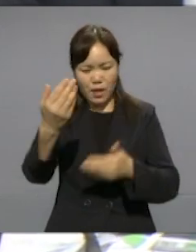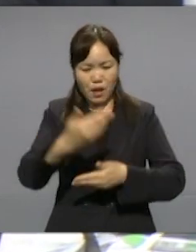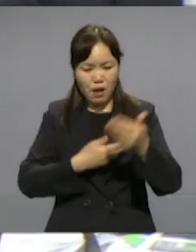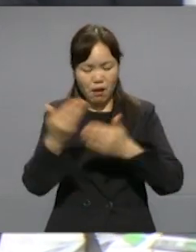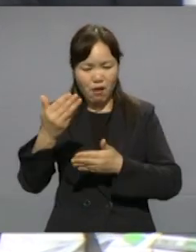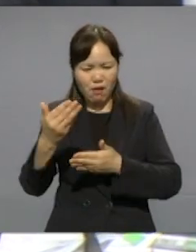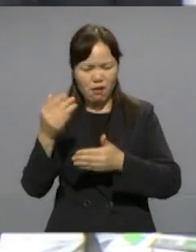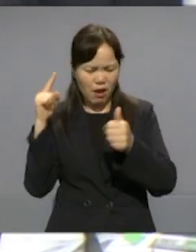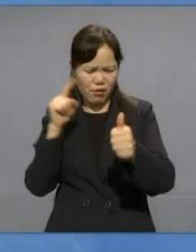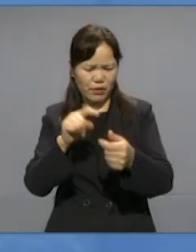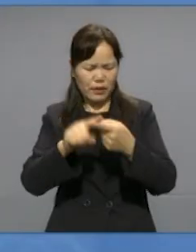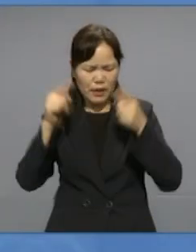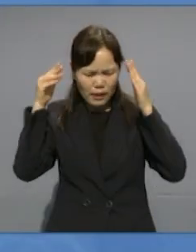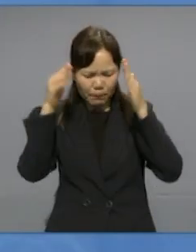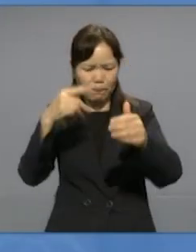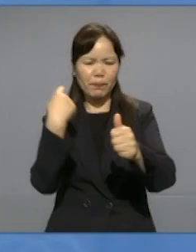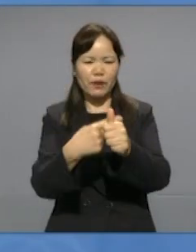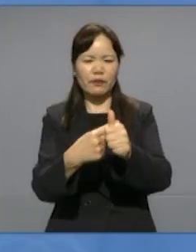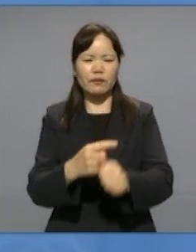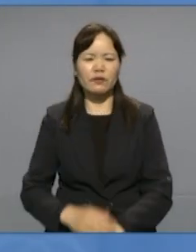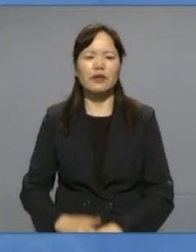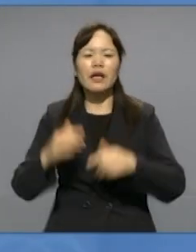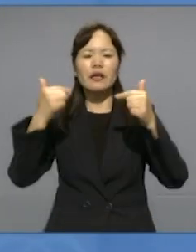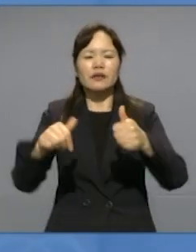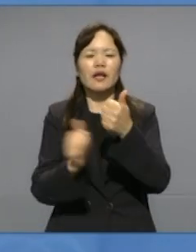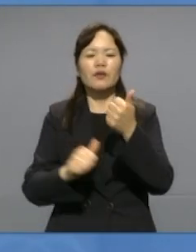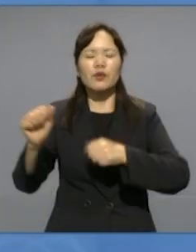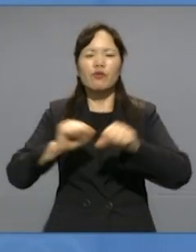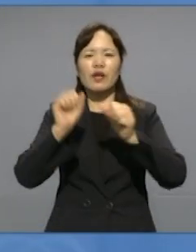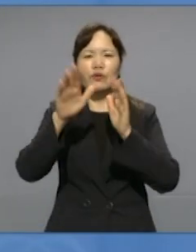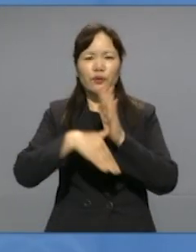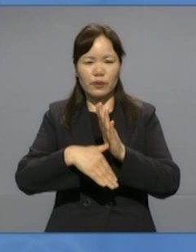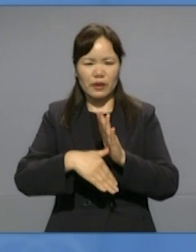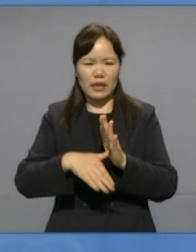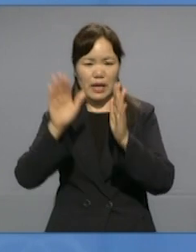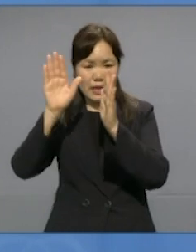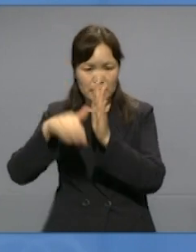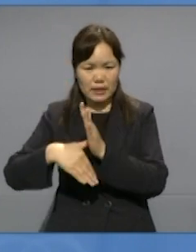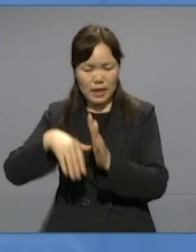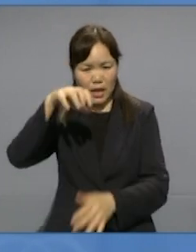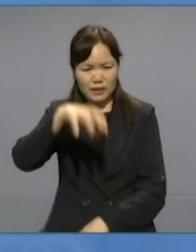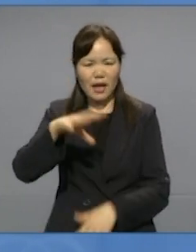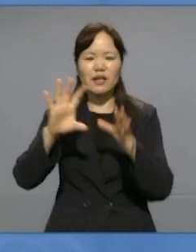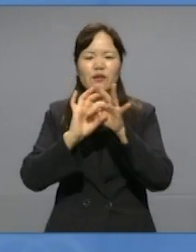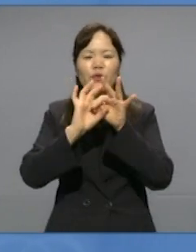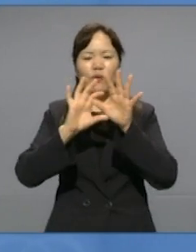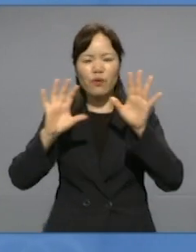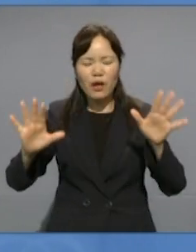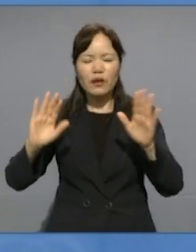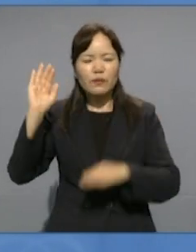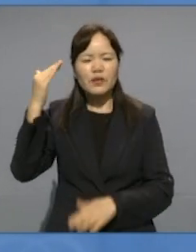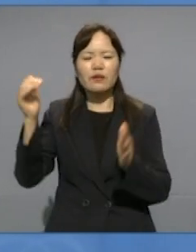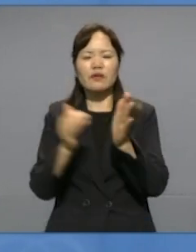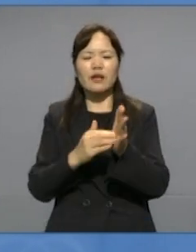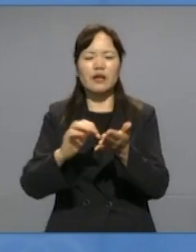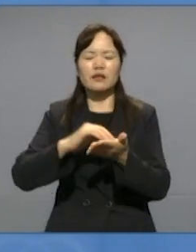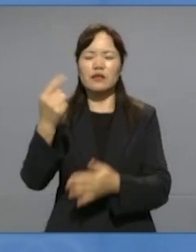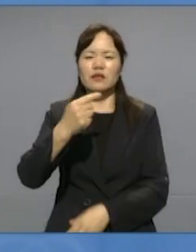공세를 집중했습니다. 상임위 활동 내내 시간과 장소에 구애받지 않으며